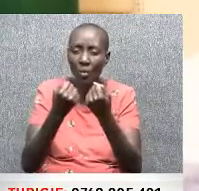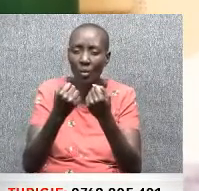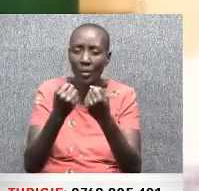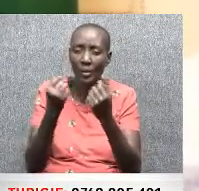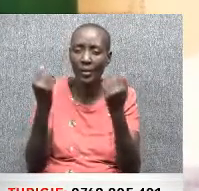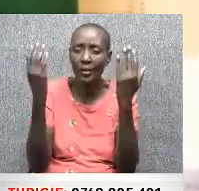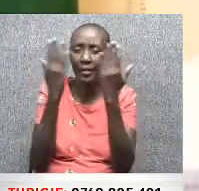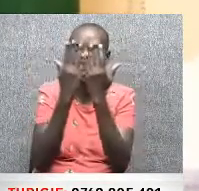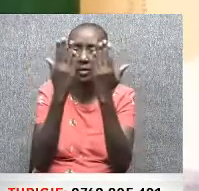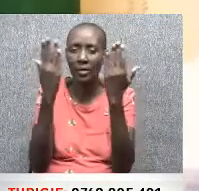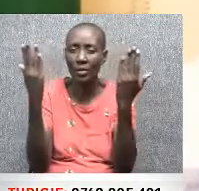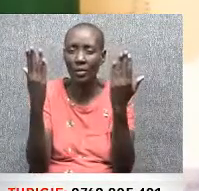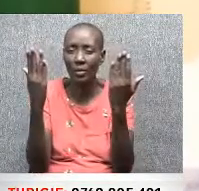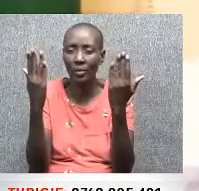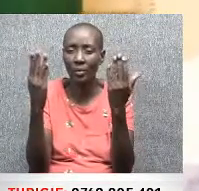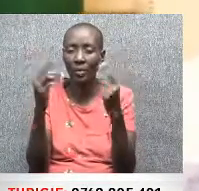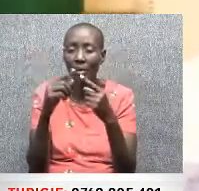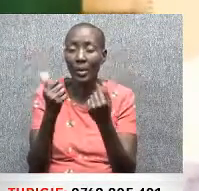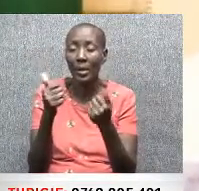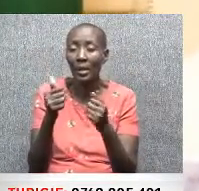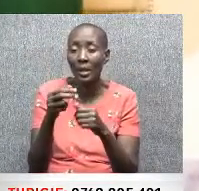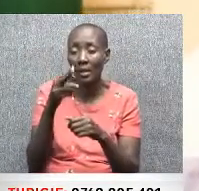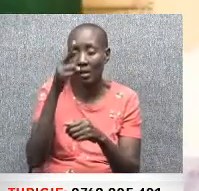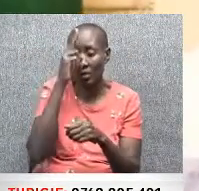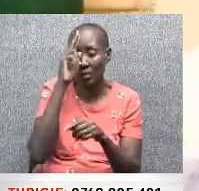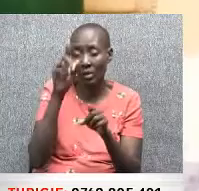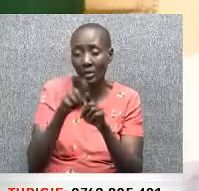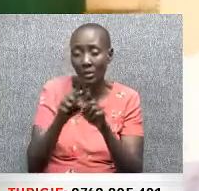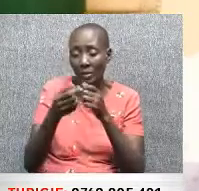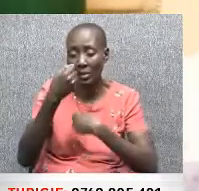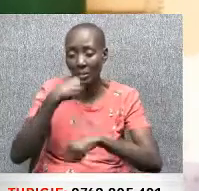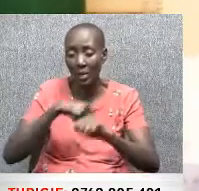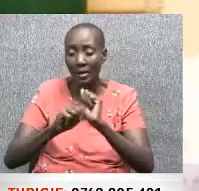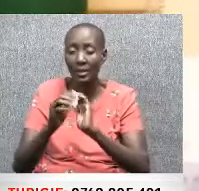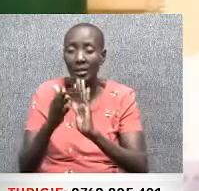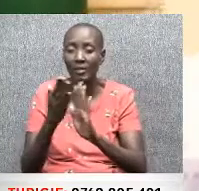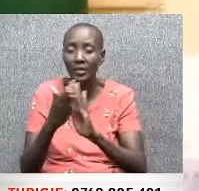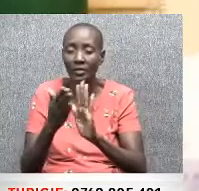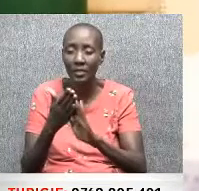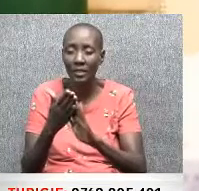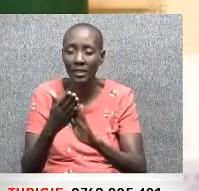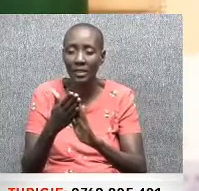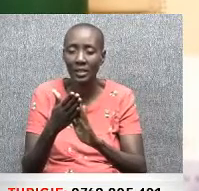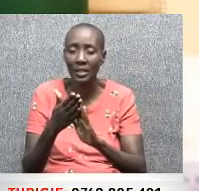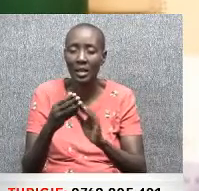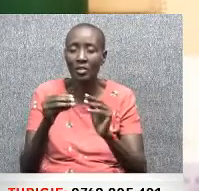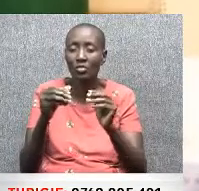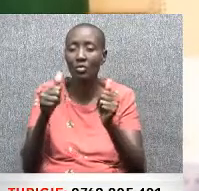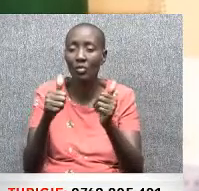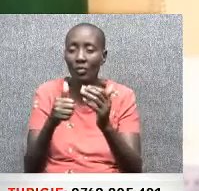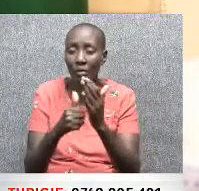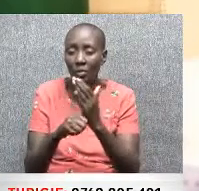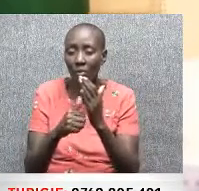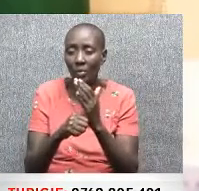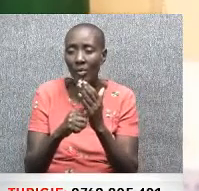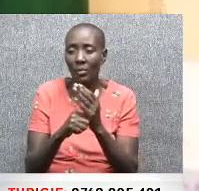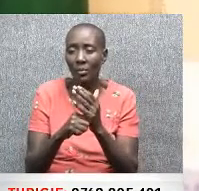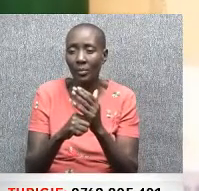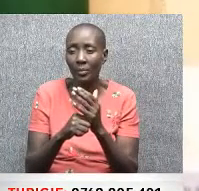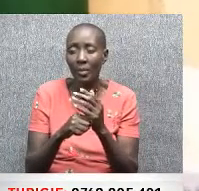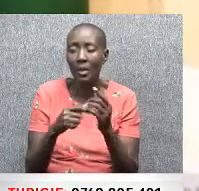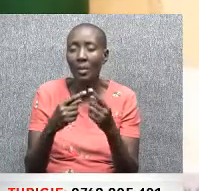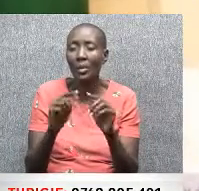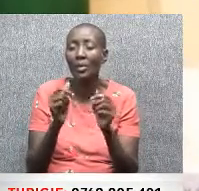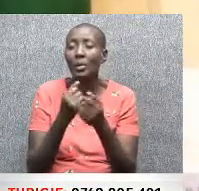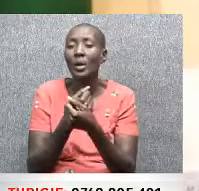police came in very fast, cooled the temperatures that were there. They were not able to put off the